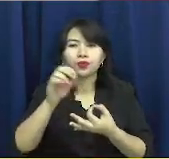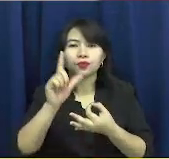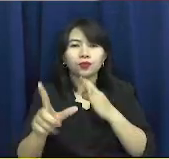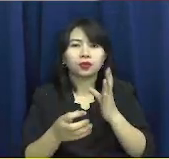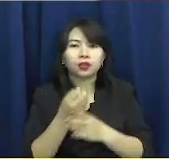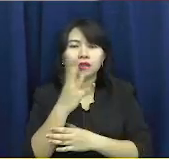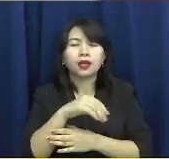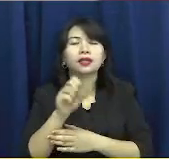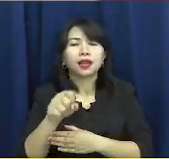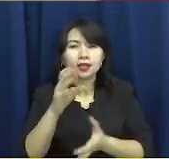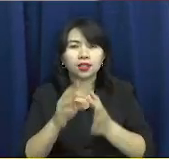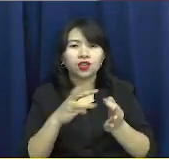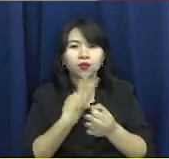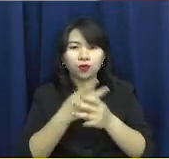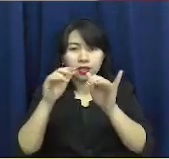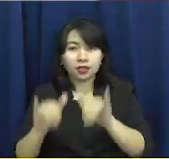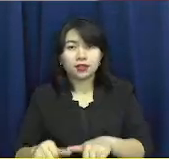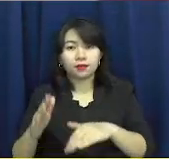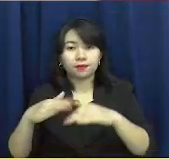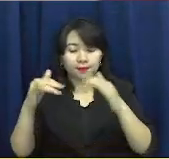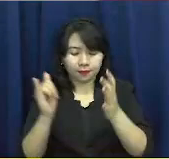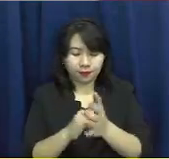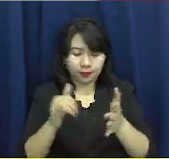pag napanatili po natin yan, mga kapatid,